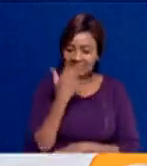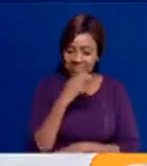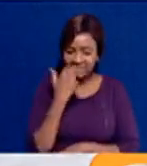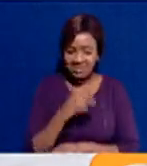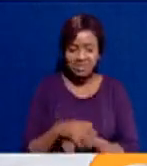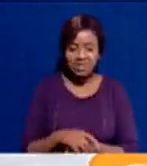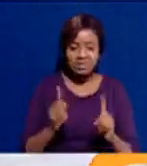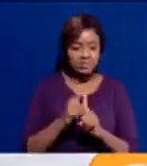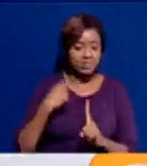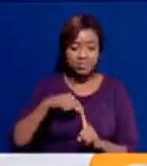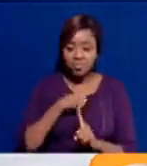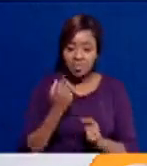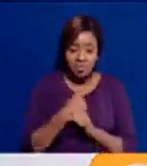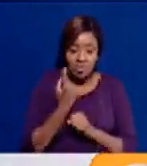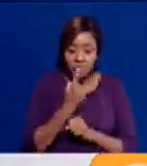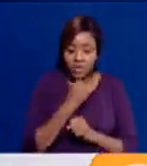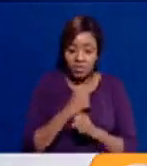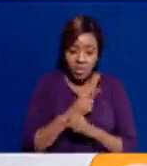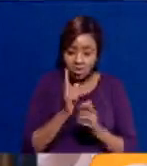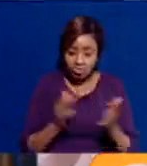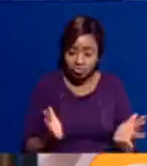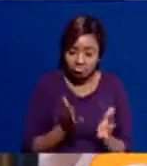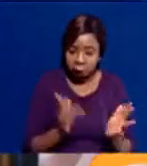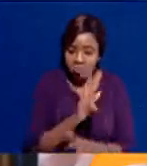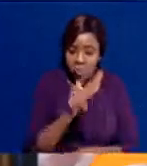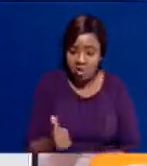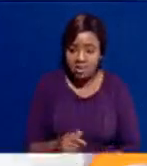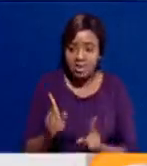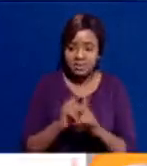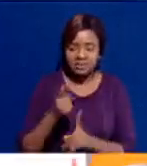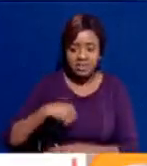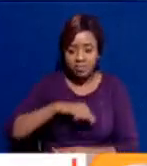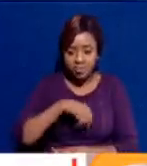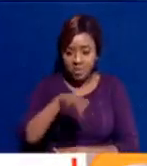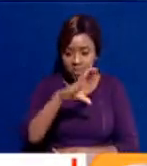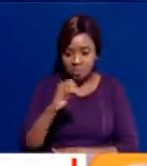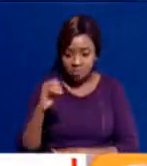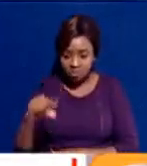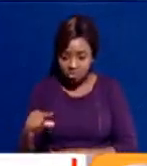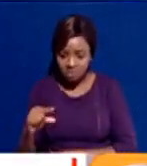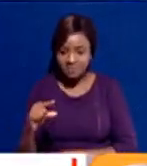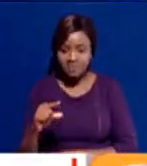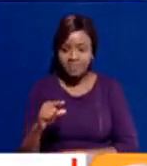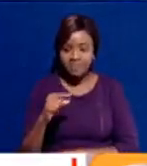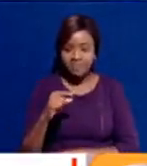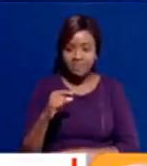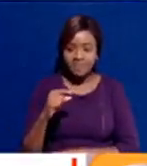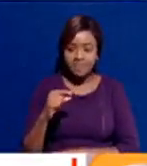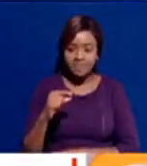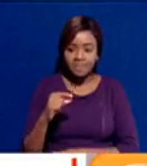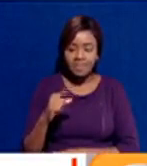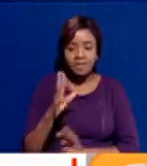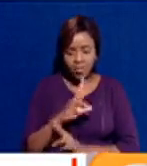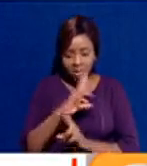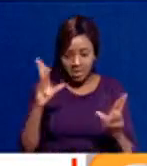na sisi ni kusukuma gurudumu la kazi. Kama baraza la magavana tumesema